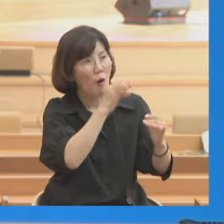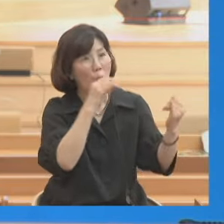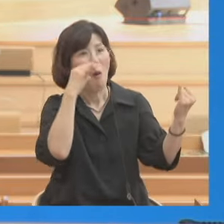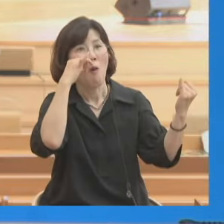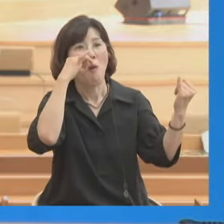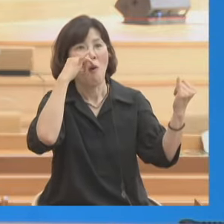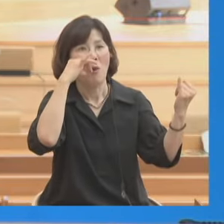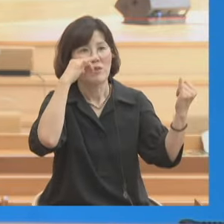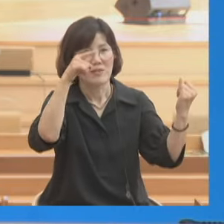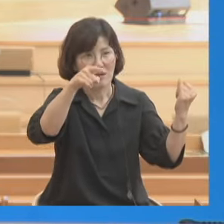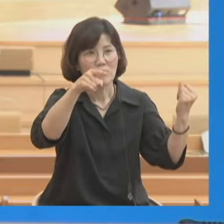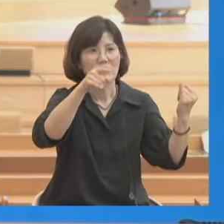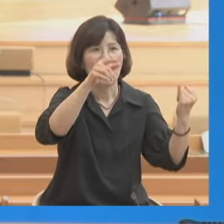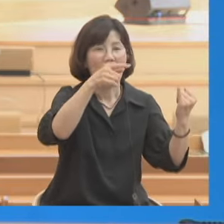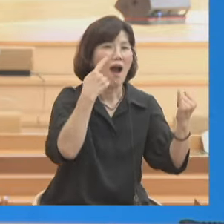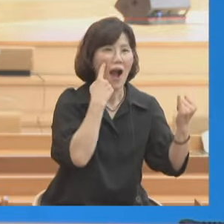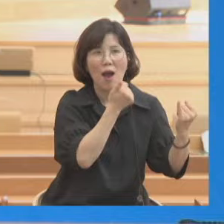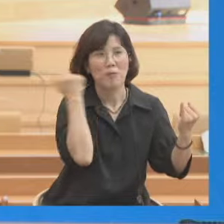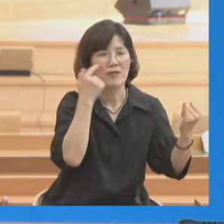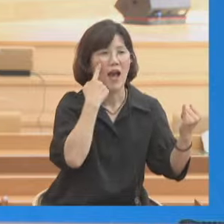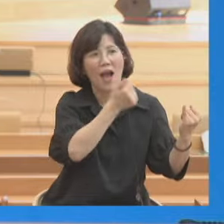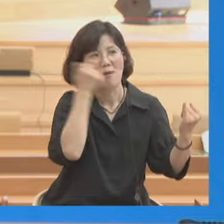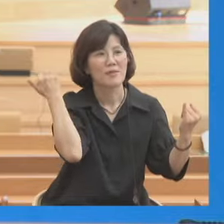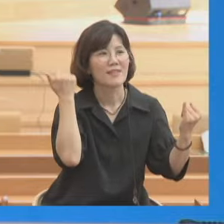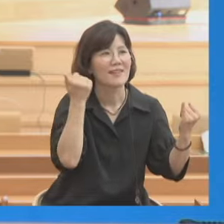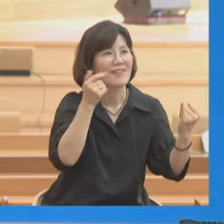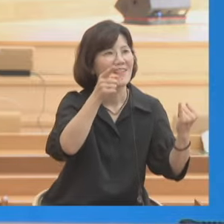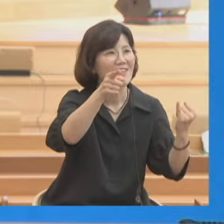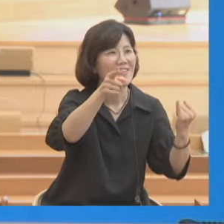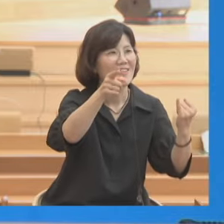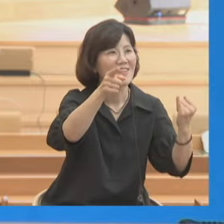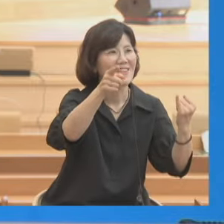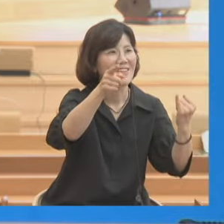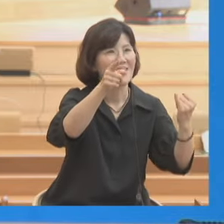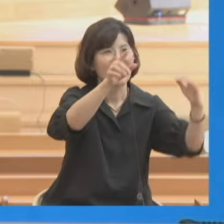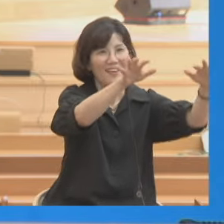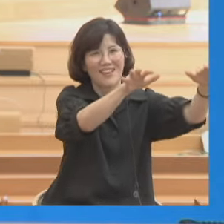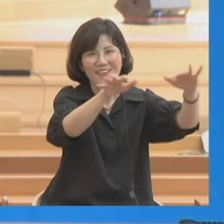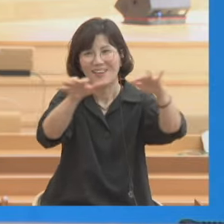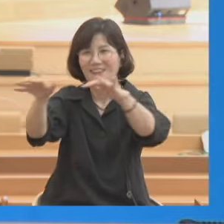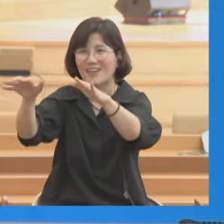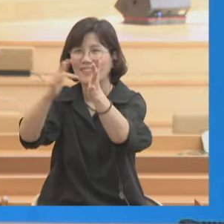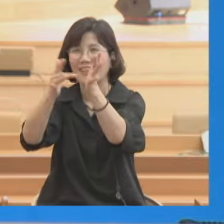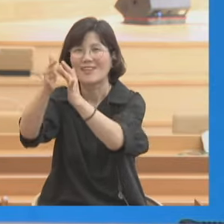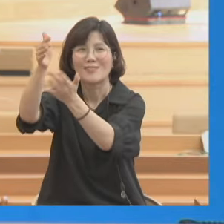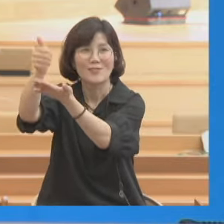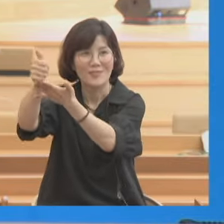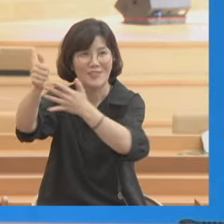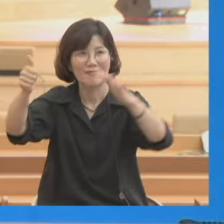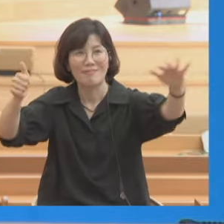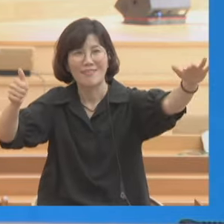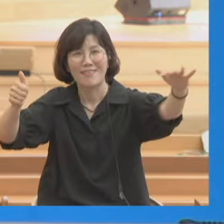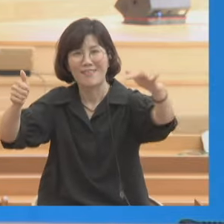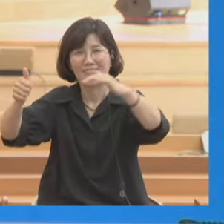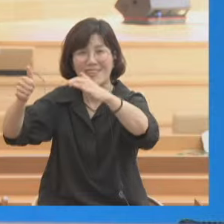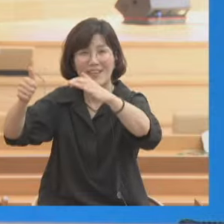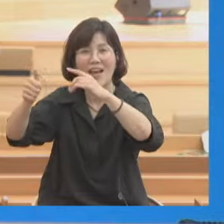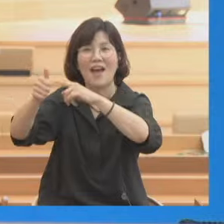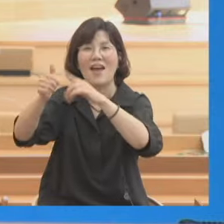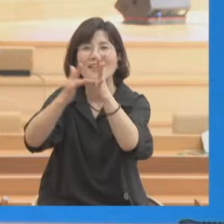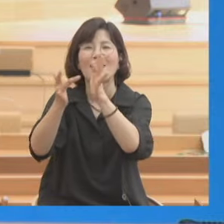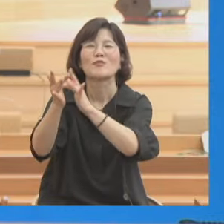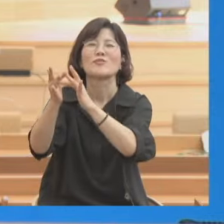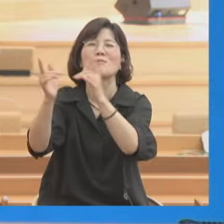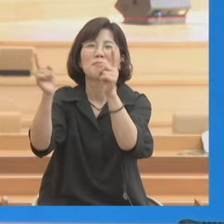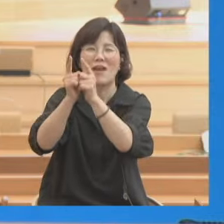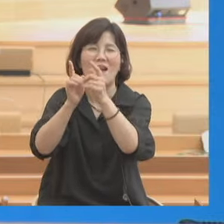만나러 가보자고, 와보라고 그렇게 얘기합니다. 그래서 예수님을 찾아갑니다. 사마리아 사람들이 예수님을 만나게 됩니다. 예수를 믿게